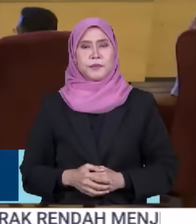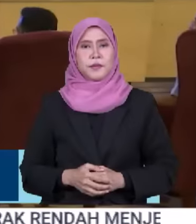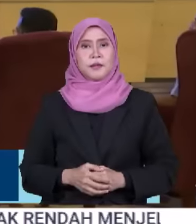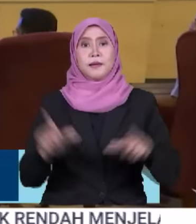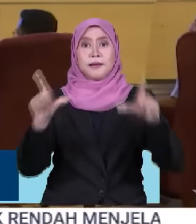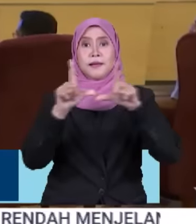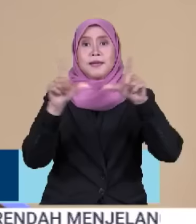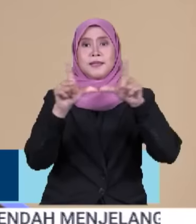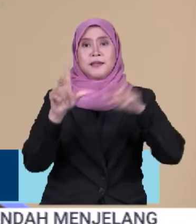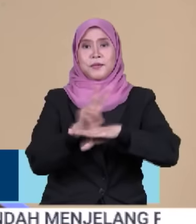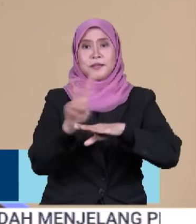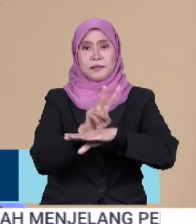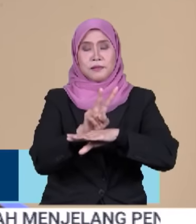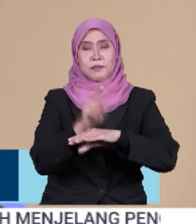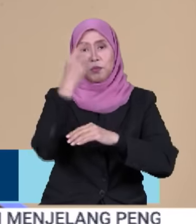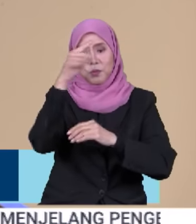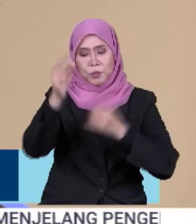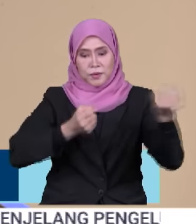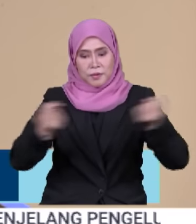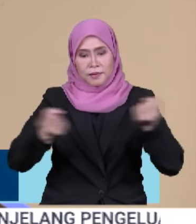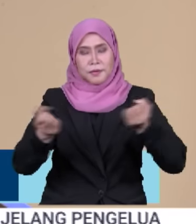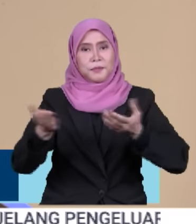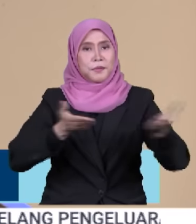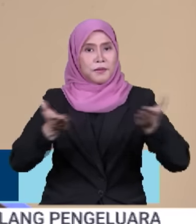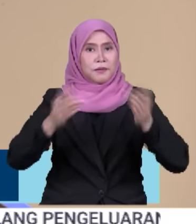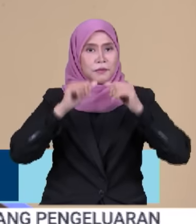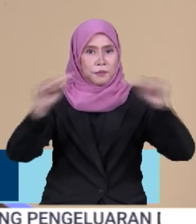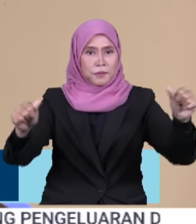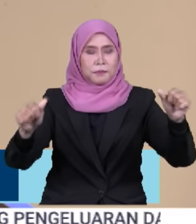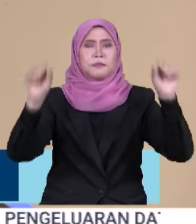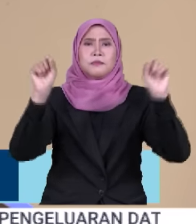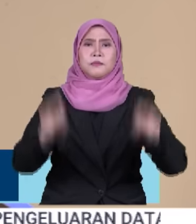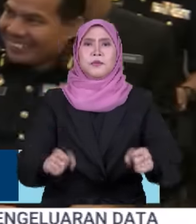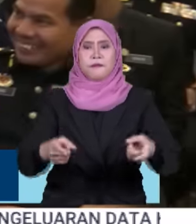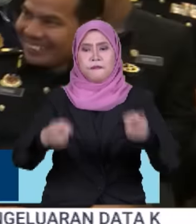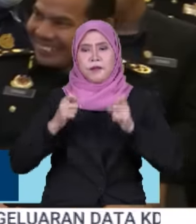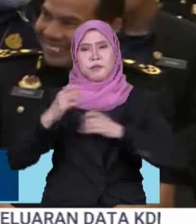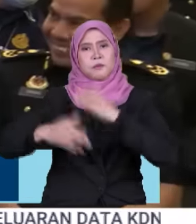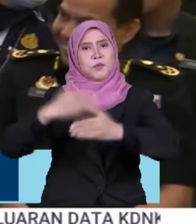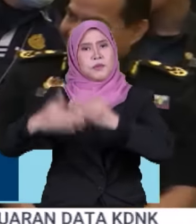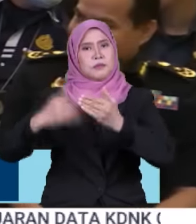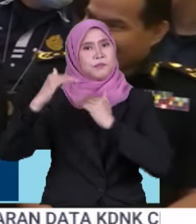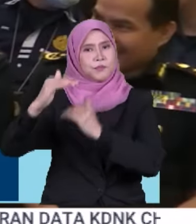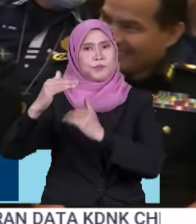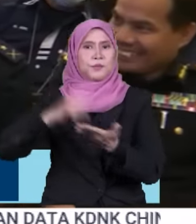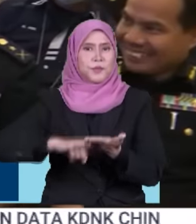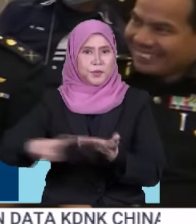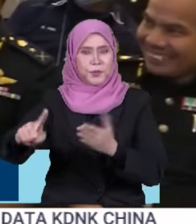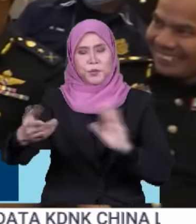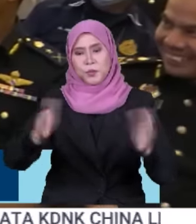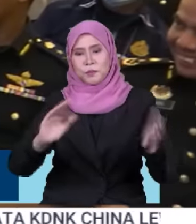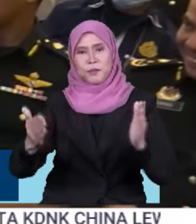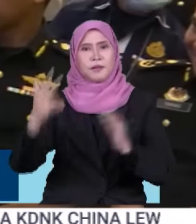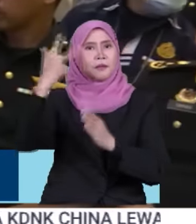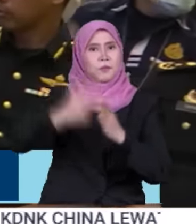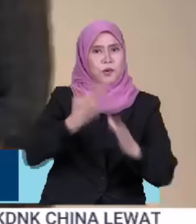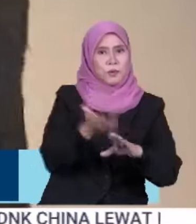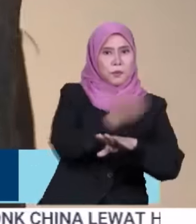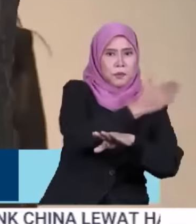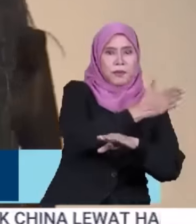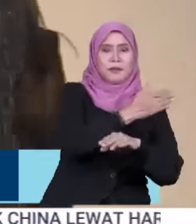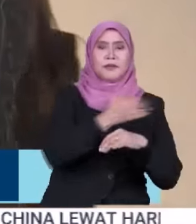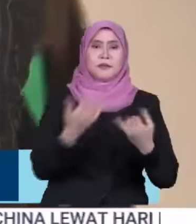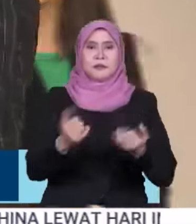Pengambilan lesen vokasional untuk kenderaan perkhidmatan awam dapat dipercepat dalam tempoh seminggu berbanding 3 bulan